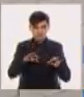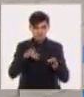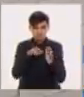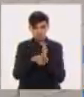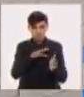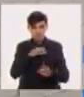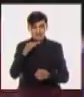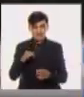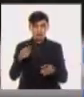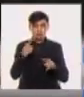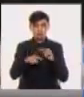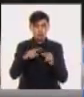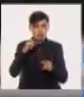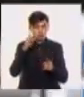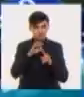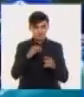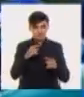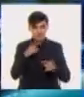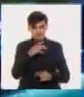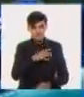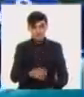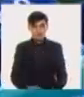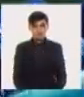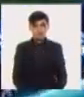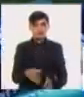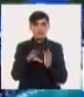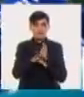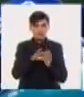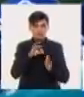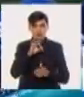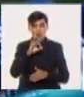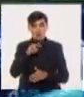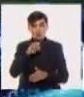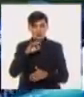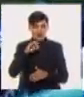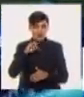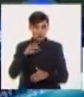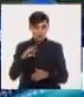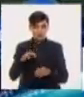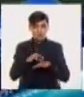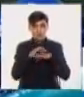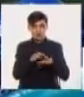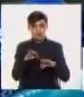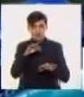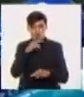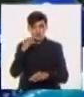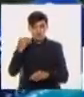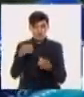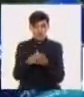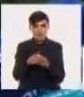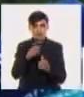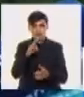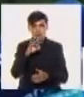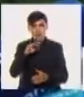Минсельхозе придерживаются другой позиции. Выбор оператора по поставке скота в лице российской компании